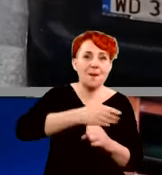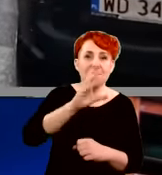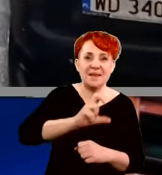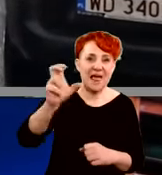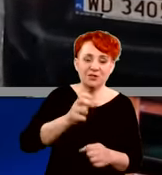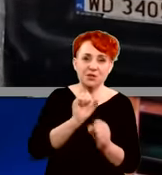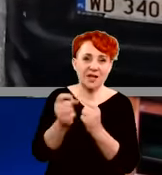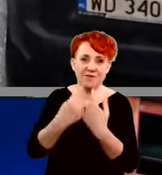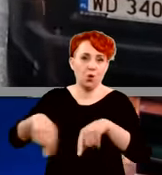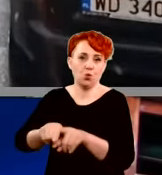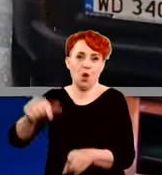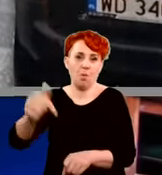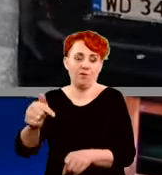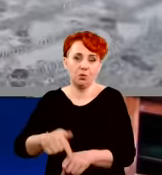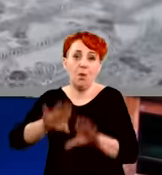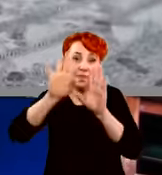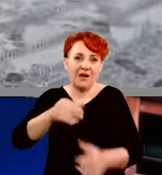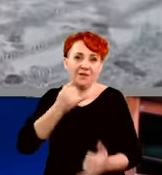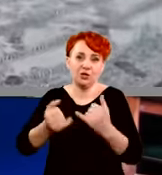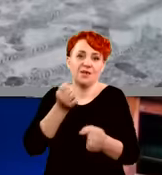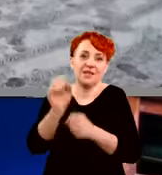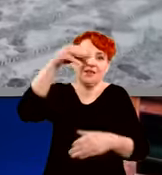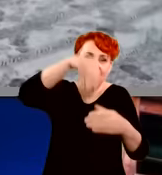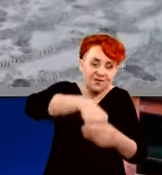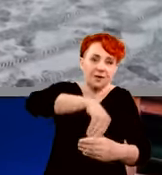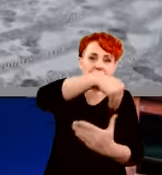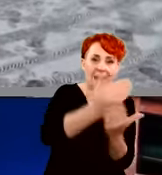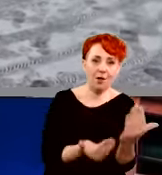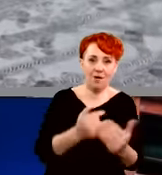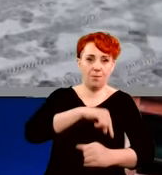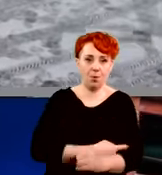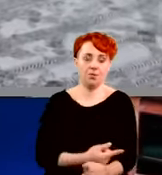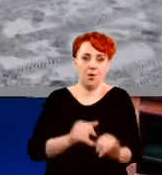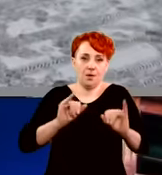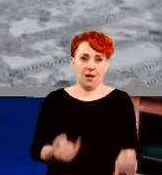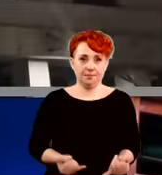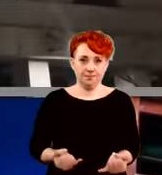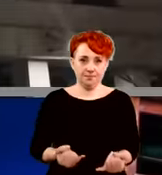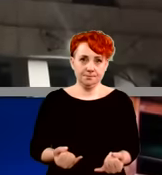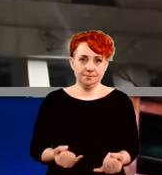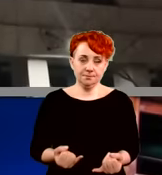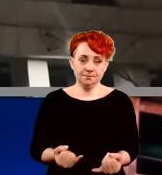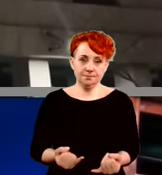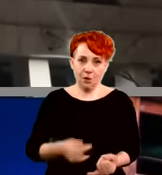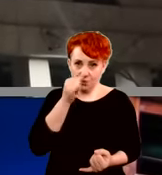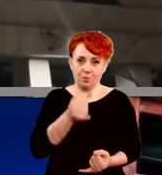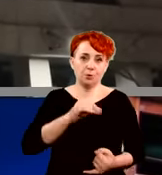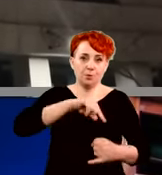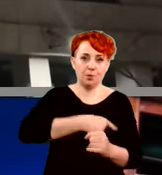pełniącym obowiązki, no bo skoro nawet nie jest w prokuraturze krajowej, no to na miły Bóg nie może być prokuratorem krajowym.